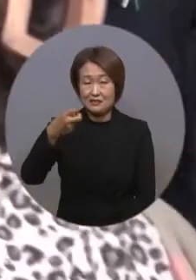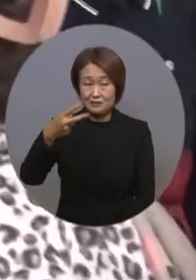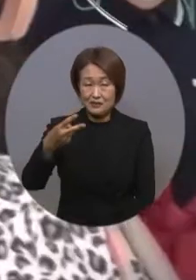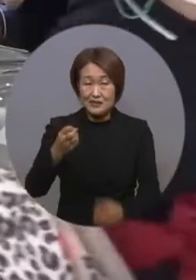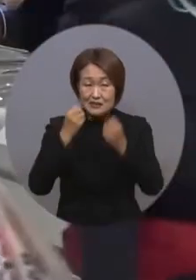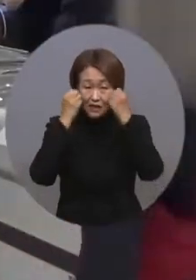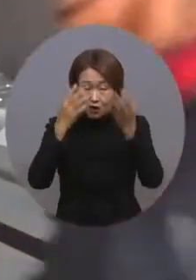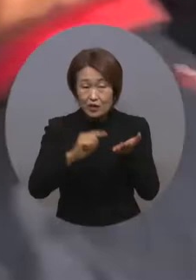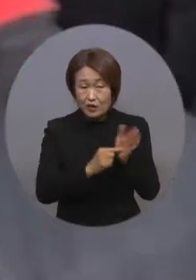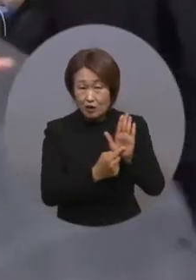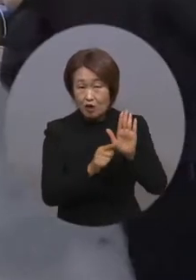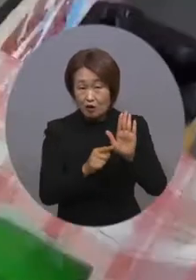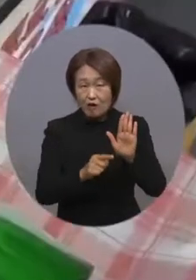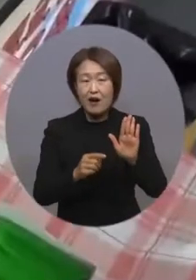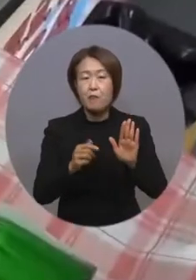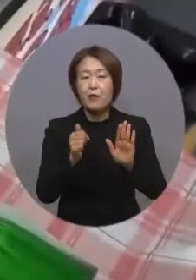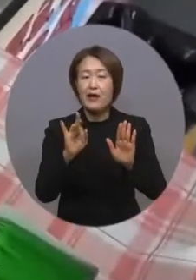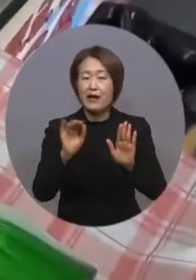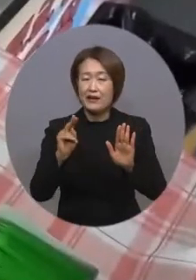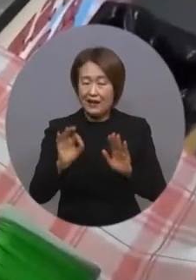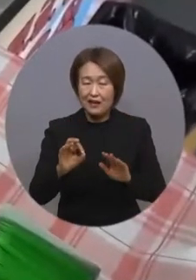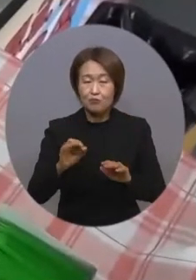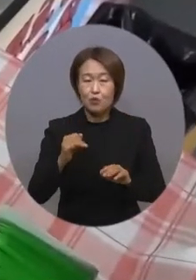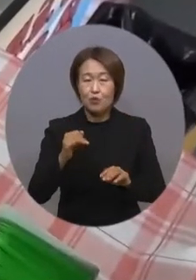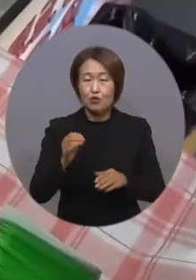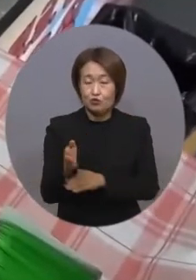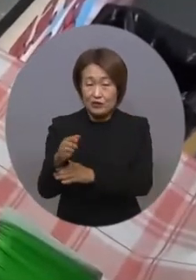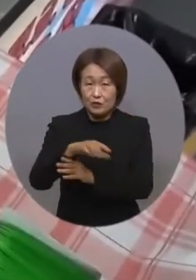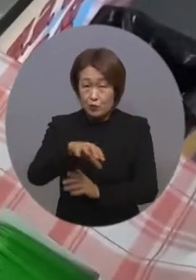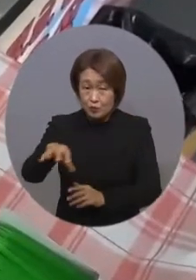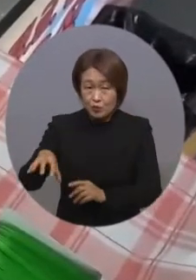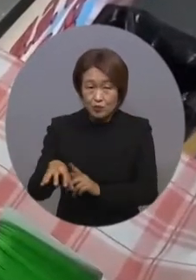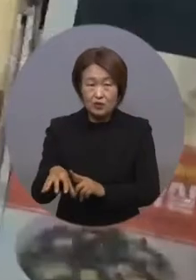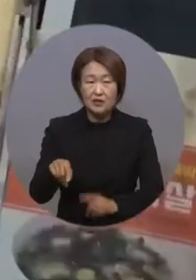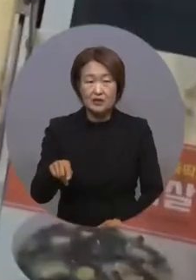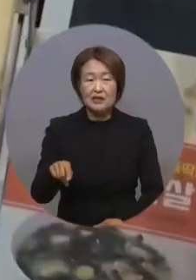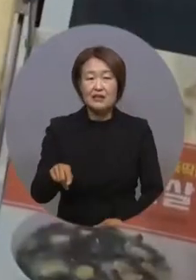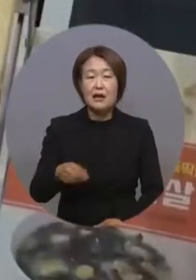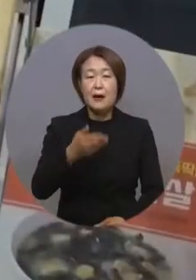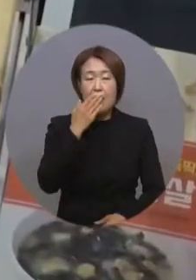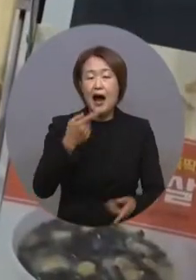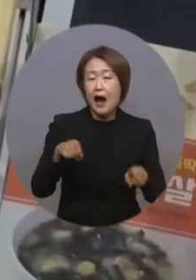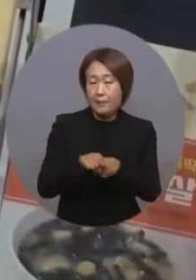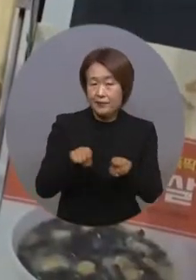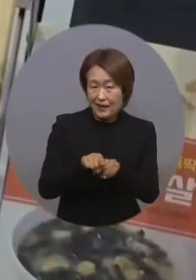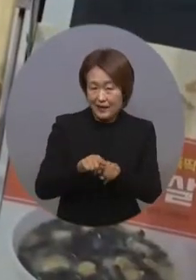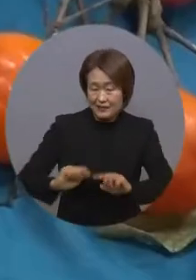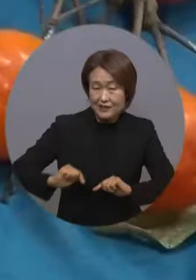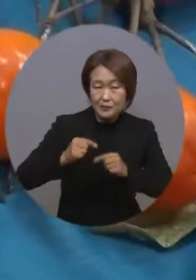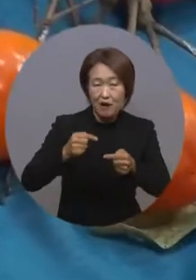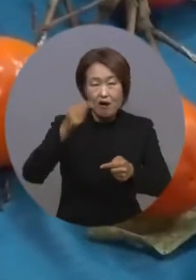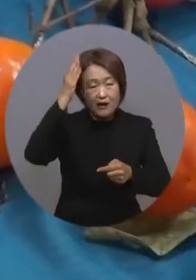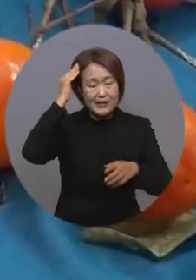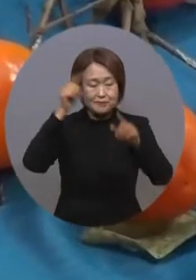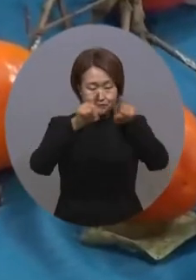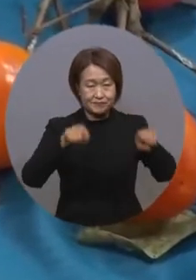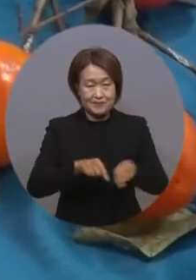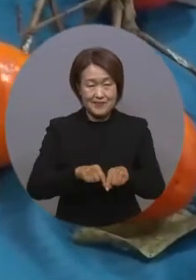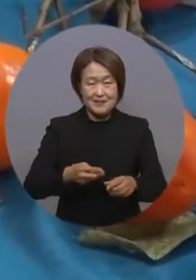전시관인 해양수산관은 국내의 다양한 수산 발효식품 기업이 참여해 김, 젓갈, 박대